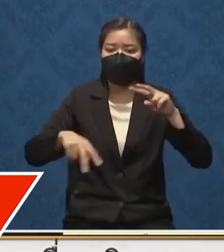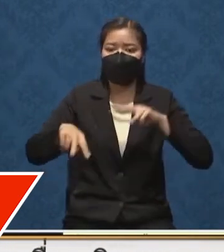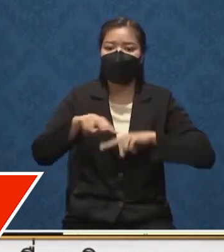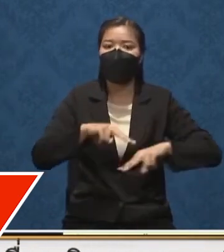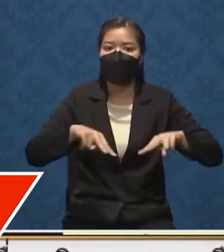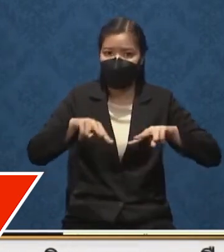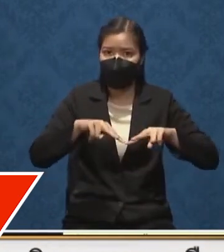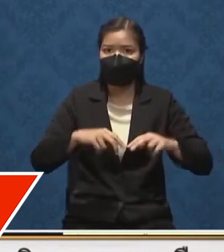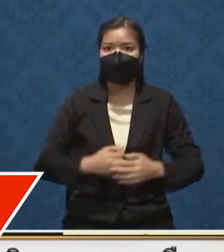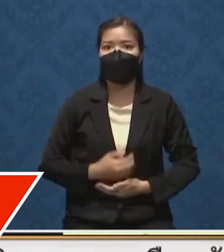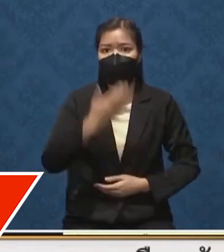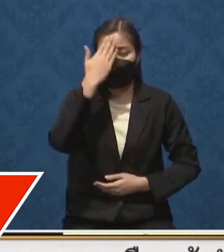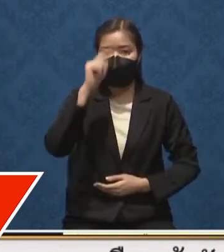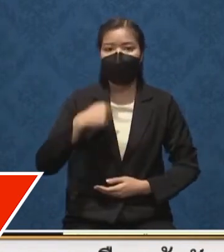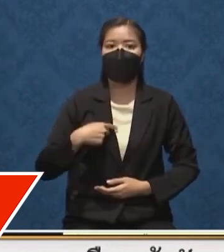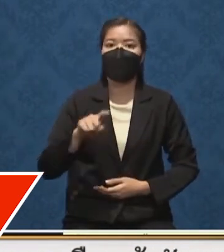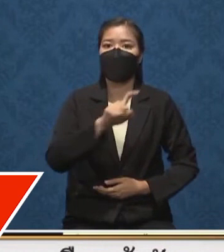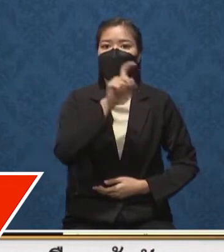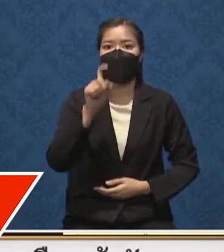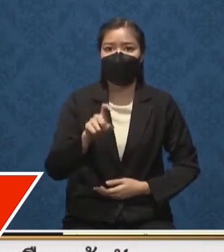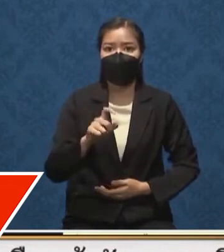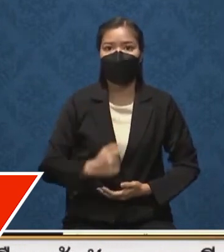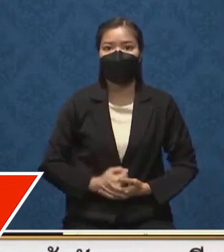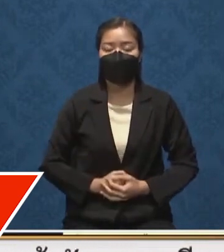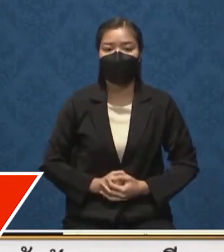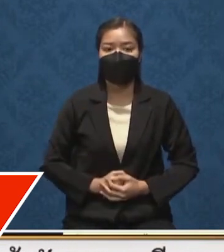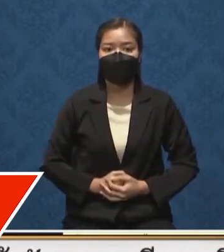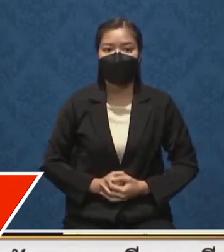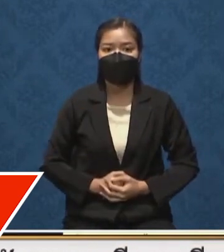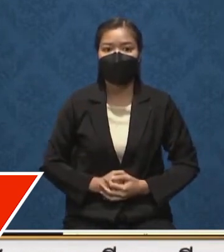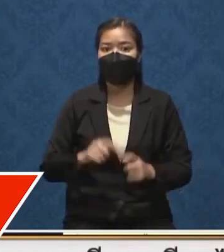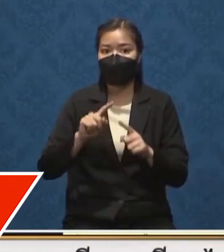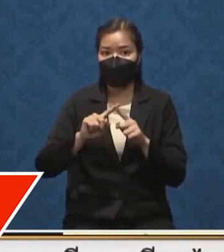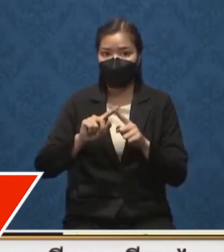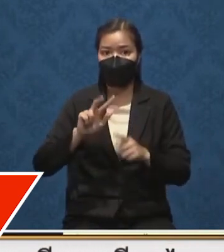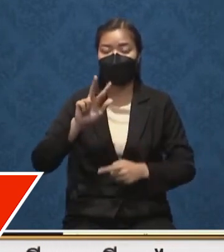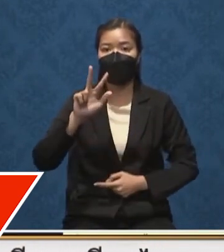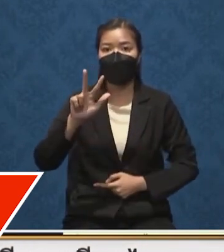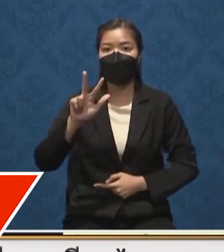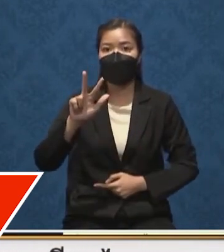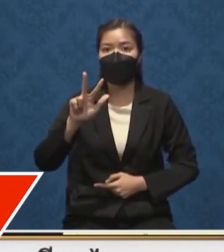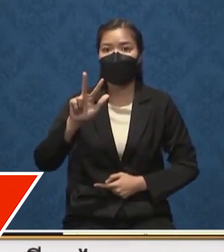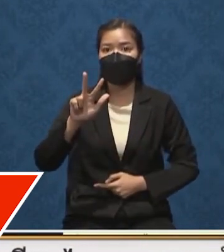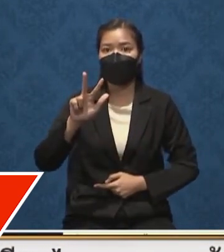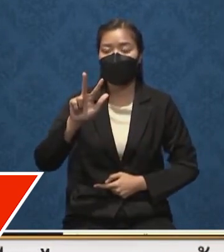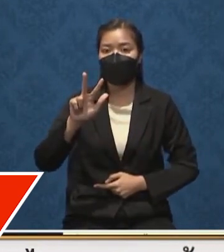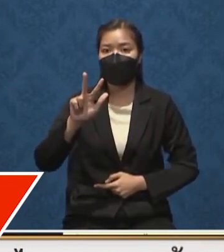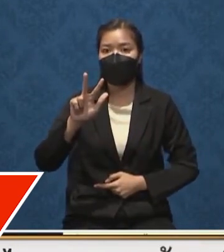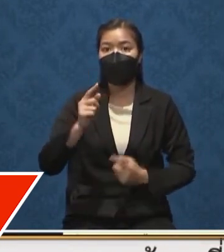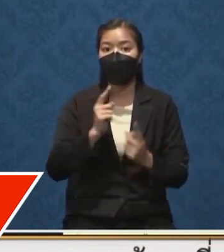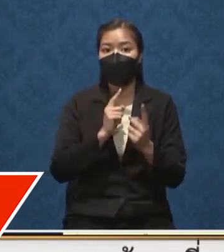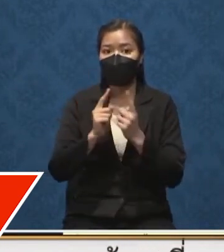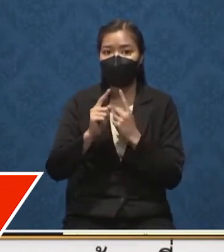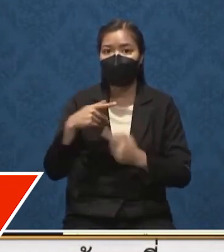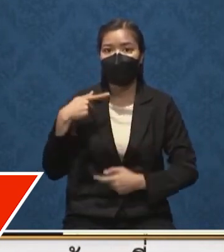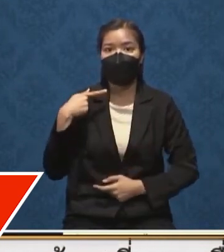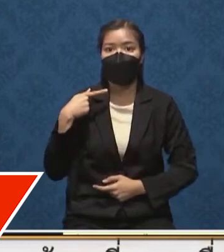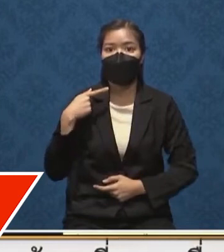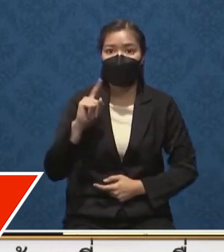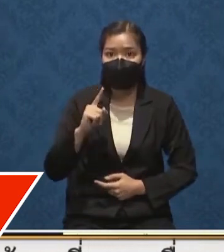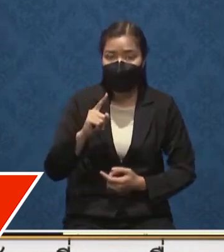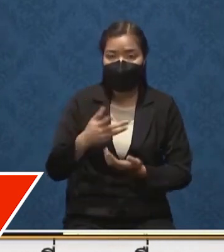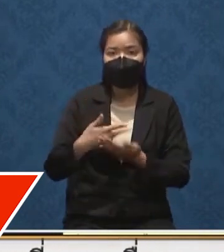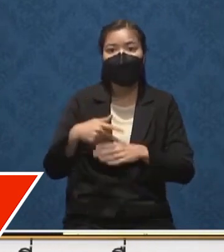ตั้งไว้เรื่องที่ 3ที่ผมอยากจะคุยกับท่านประธานผ่านไปยังท่าน